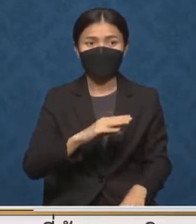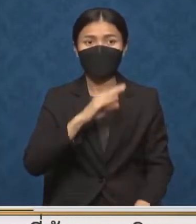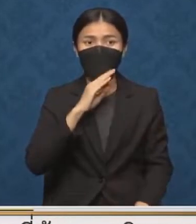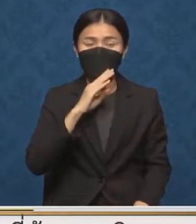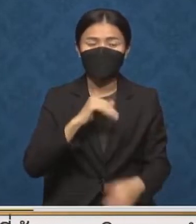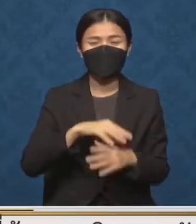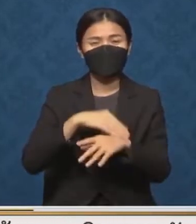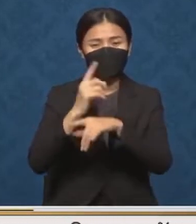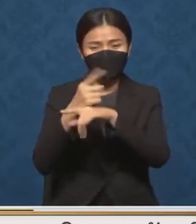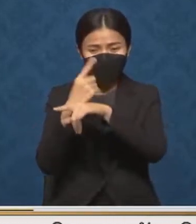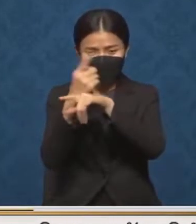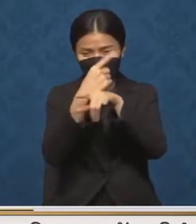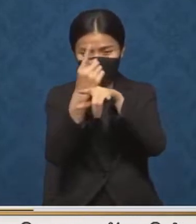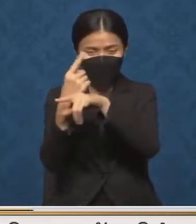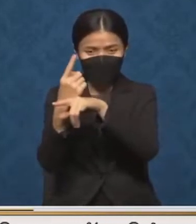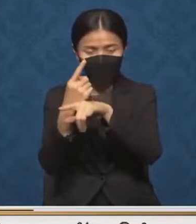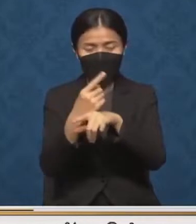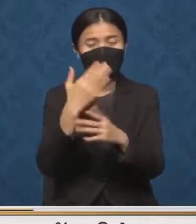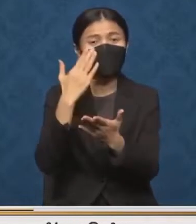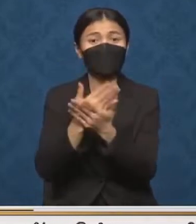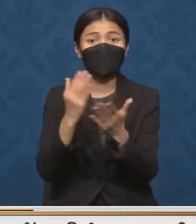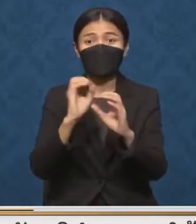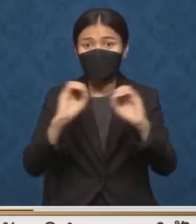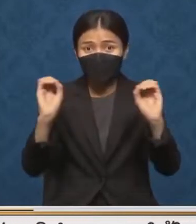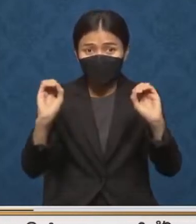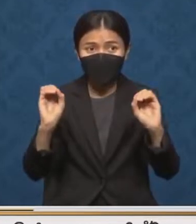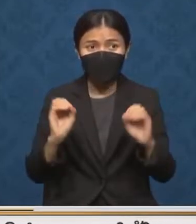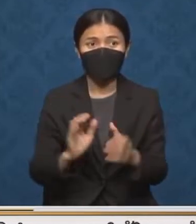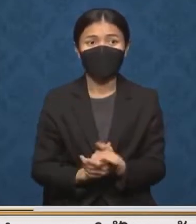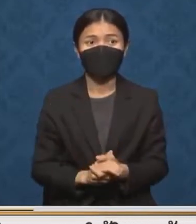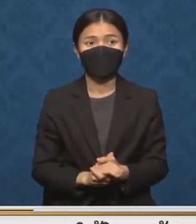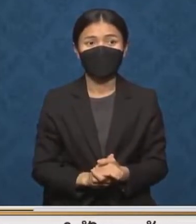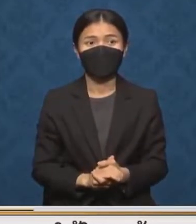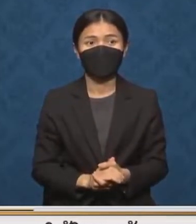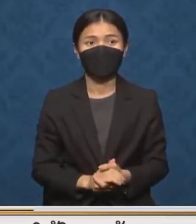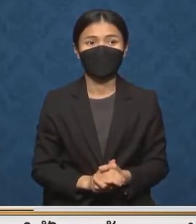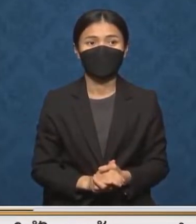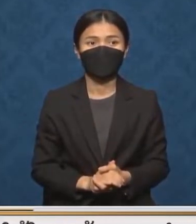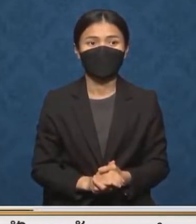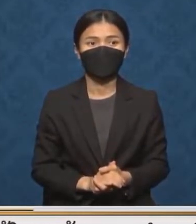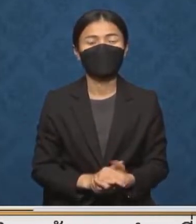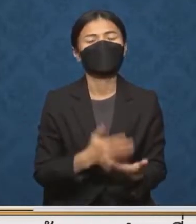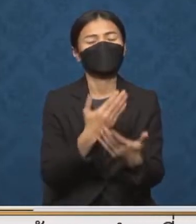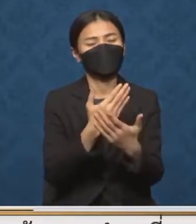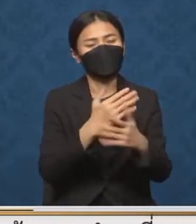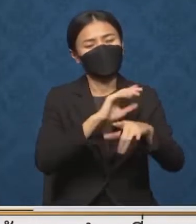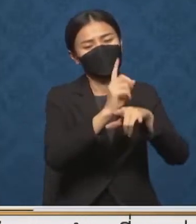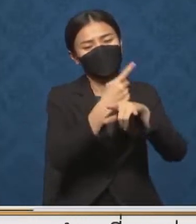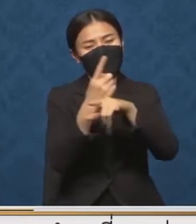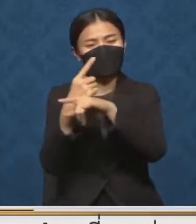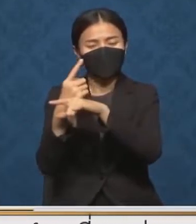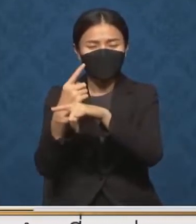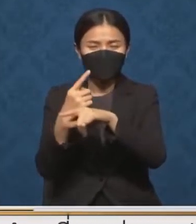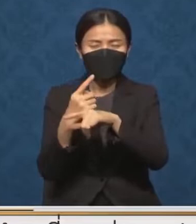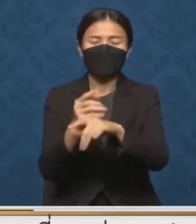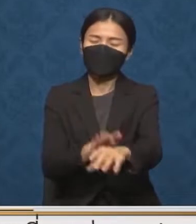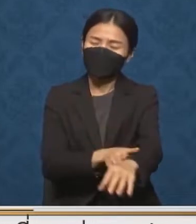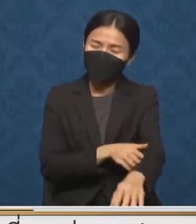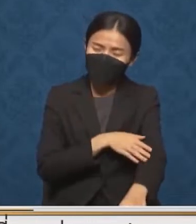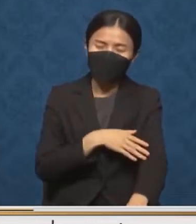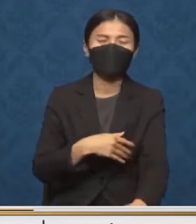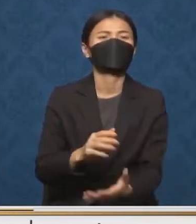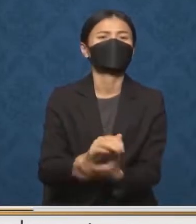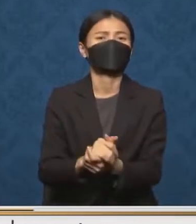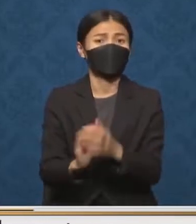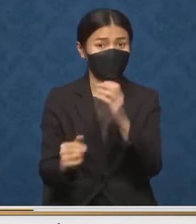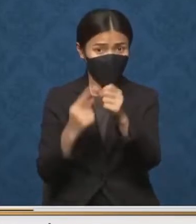งวนทงคืนบินไม่มีวนหุดก็ยจะสามารถบินได้มากกวา 365 วด้สามไปไม่